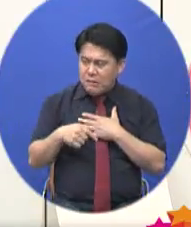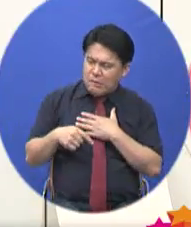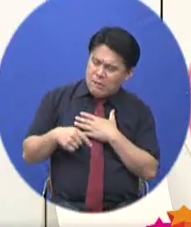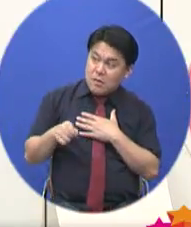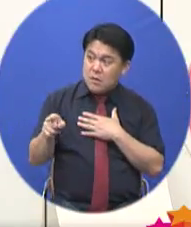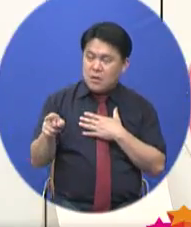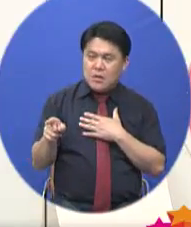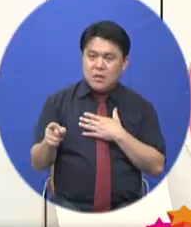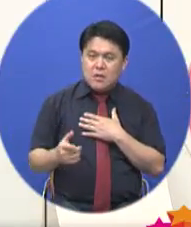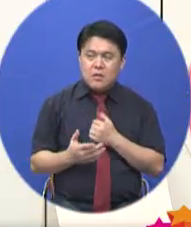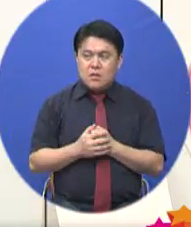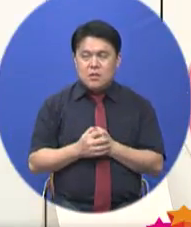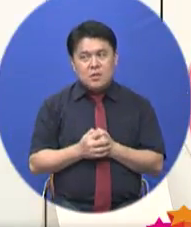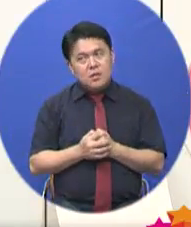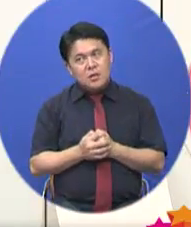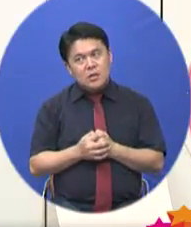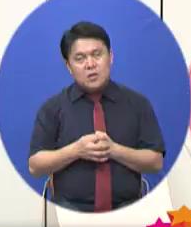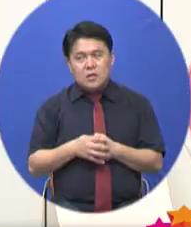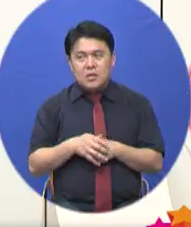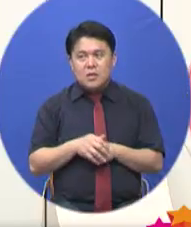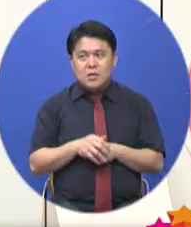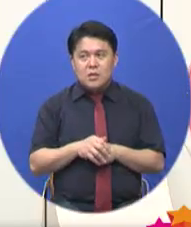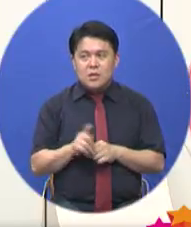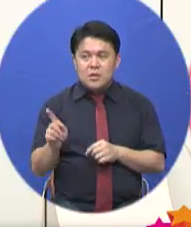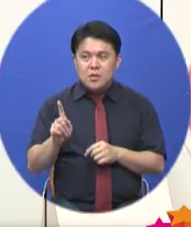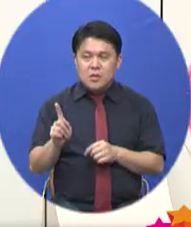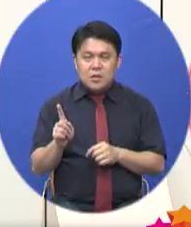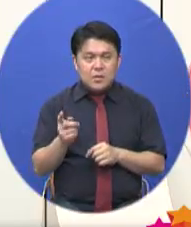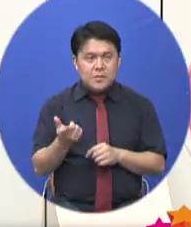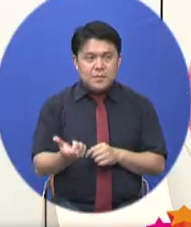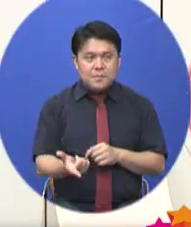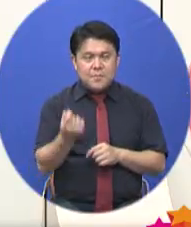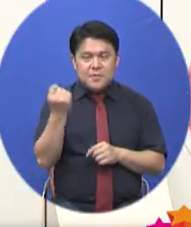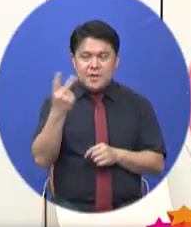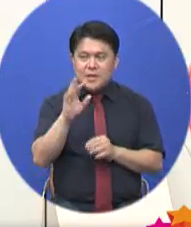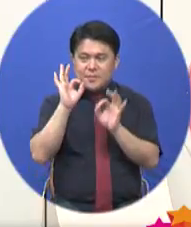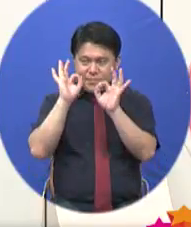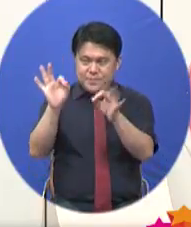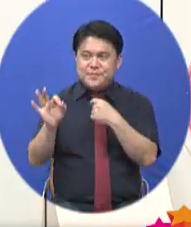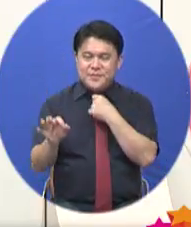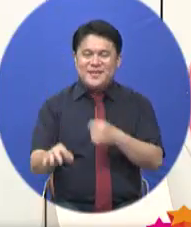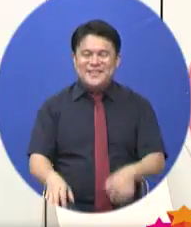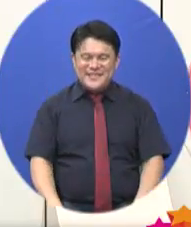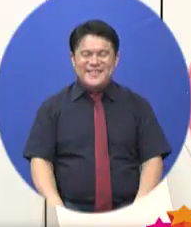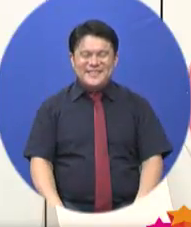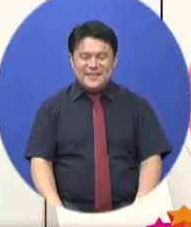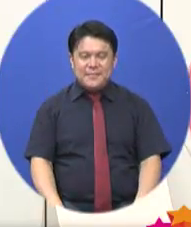그 양반 빨리 완치 돼가지고 가야 무대에서 한번 뵀으면 좋겠는데. 네.